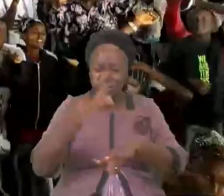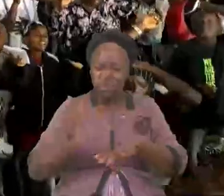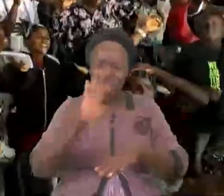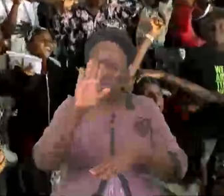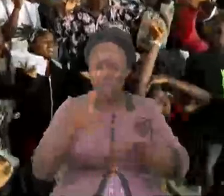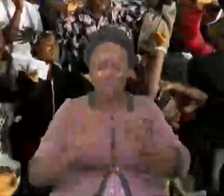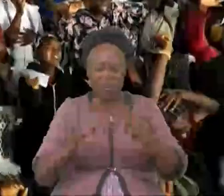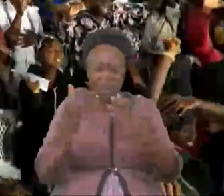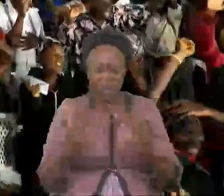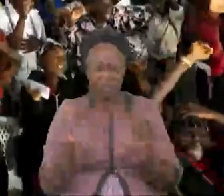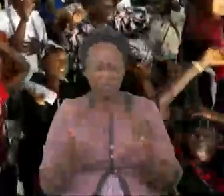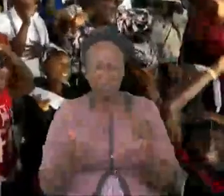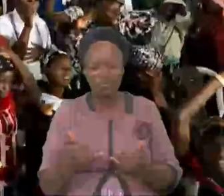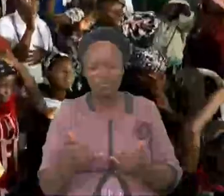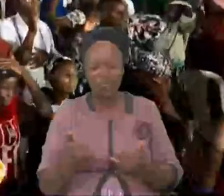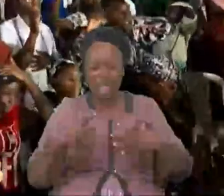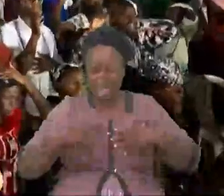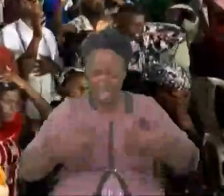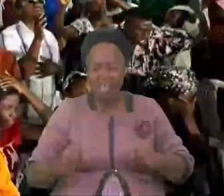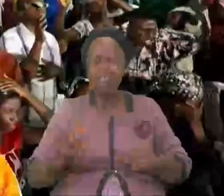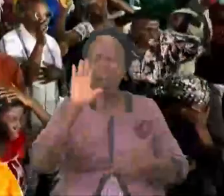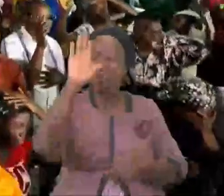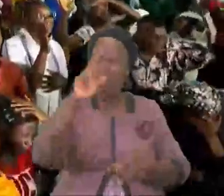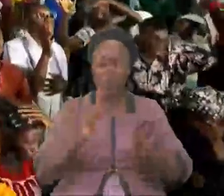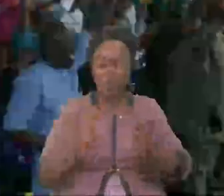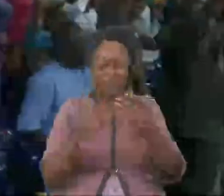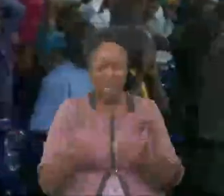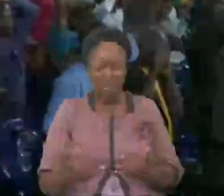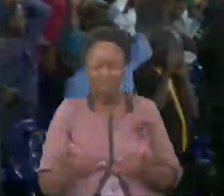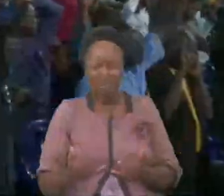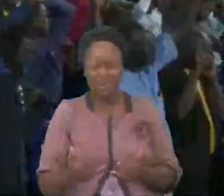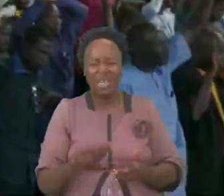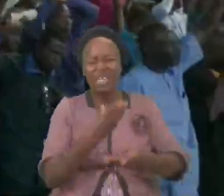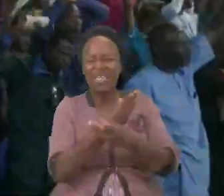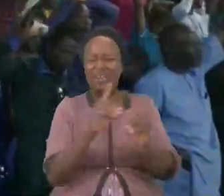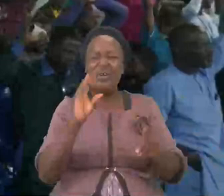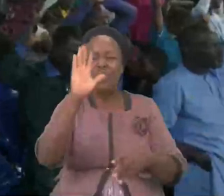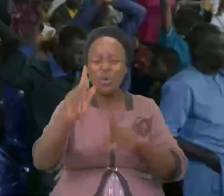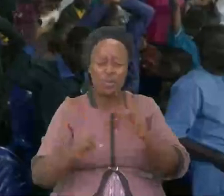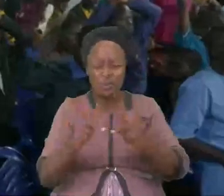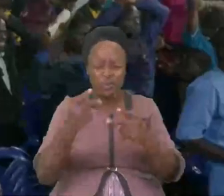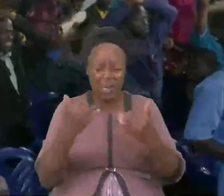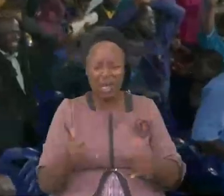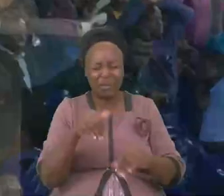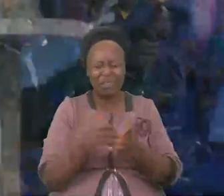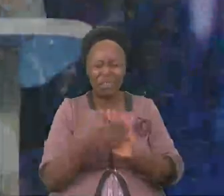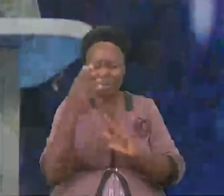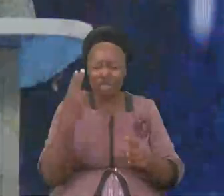ton peuple maintenant. Guéris ton peuple maintenant. Délivre ton peuple